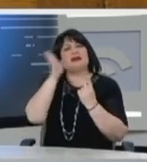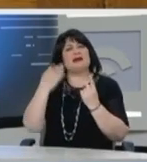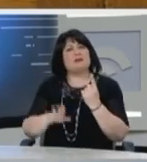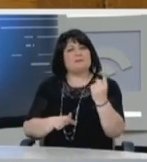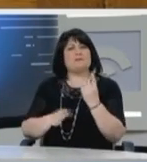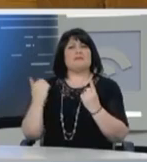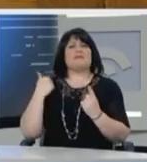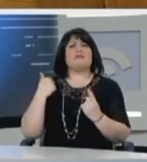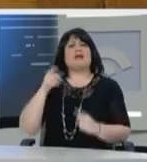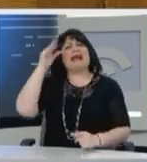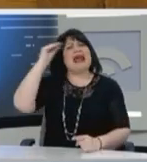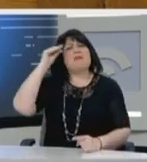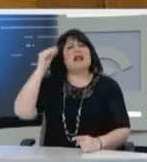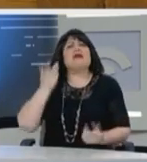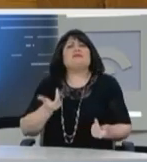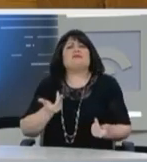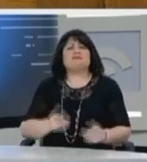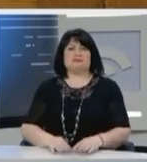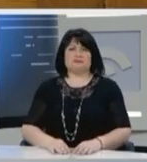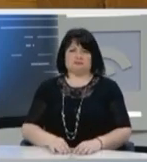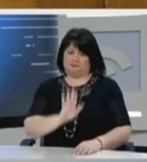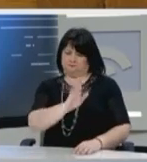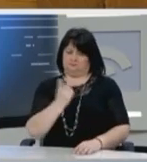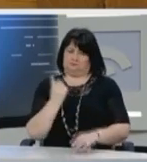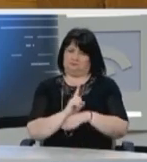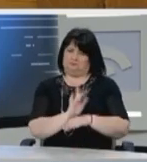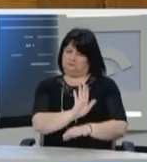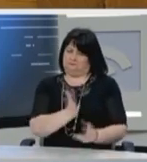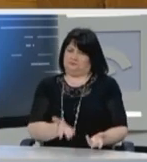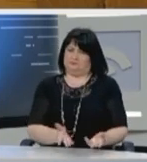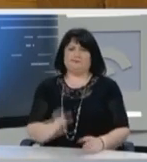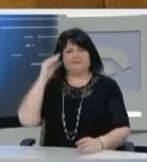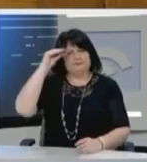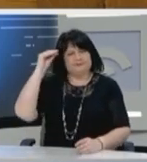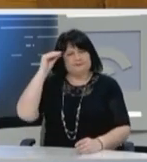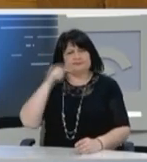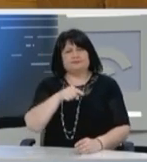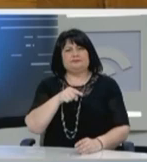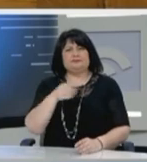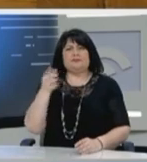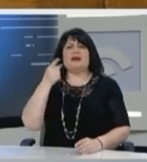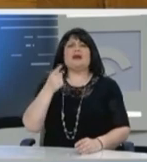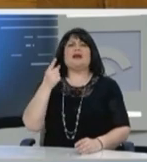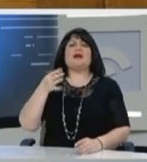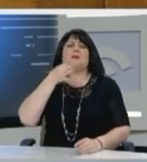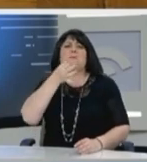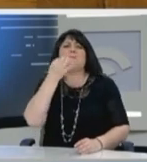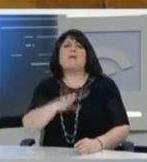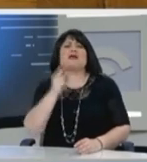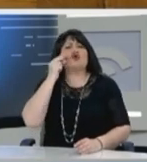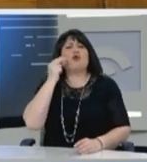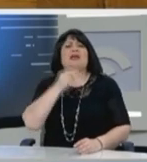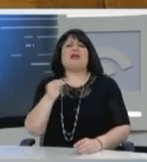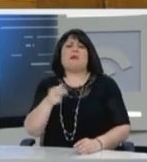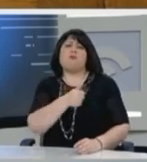λέει, για τον Καραμαλή τι έχεις να πεις? Λέω, ένα λεπτό ρε παιδιά. Ο Καραμαλής μια δήλωση έκανε για το